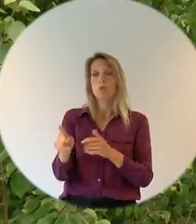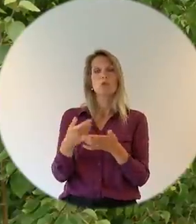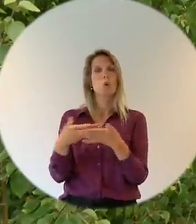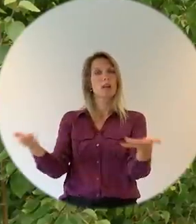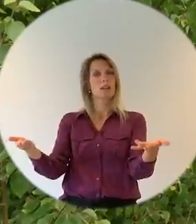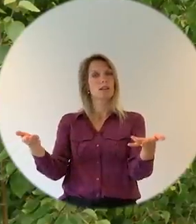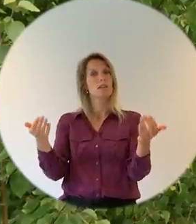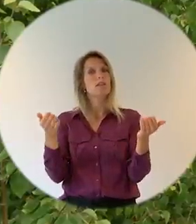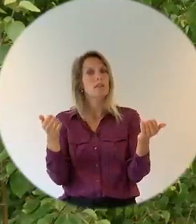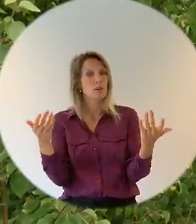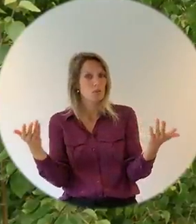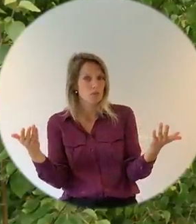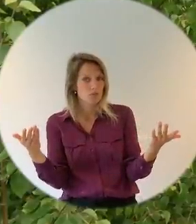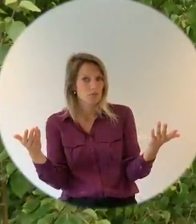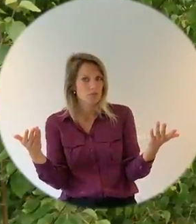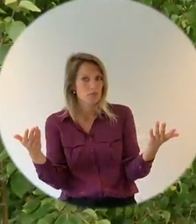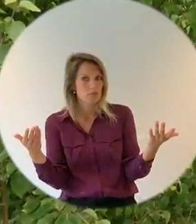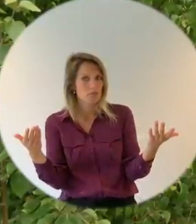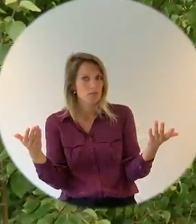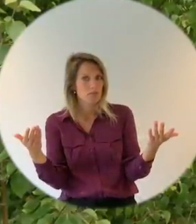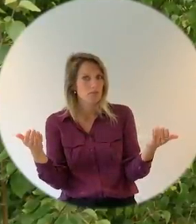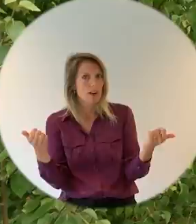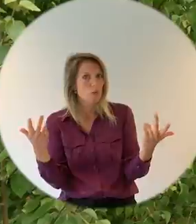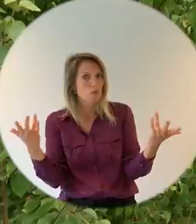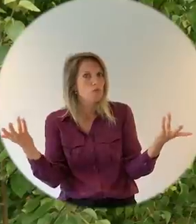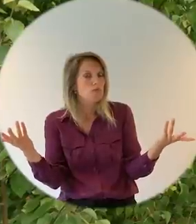dat? Waar komt dat vandaan?